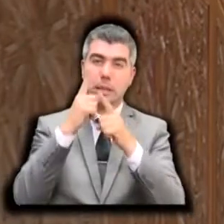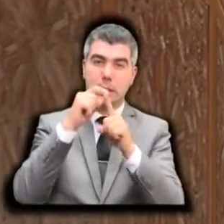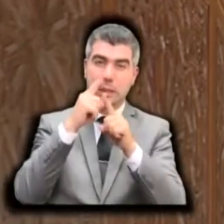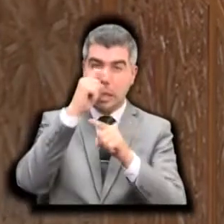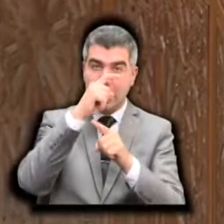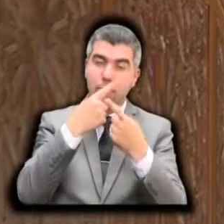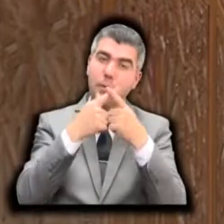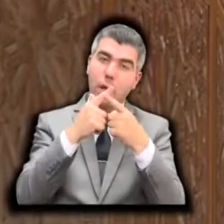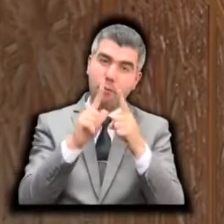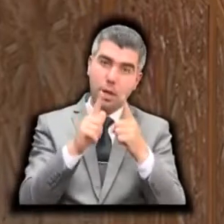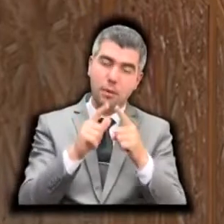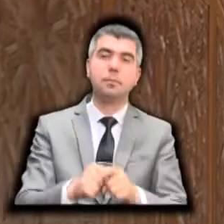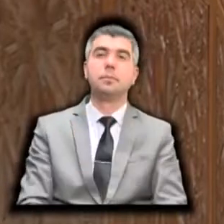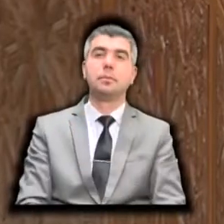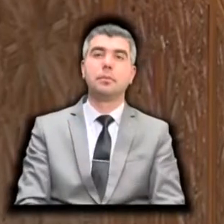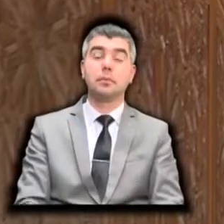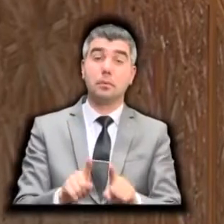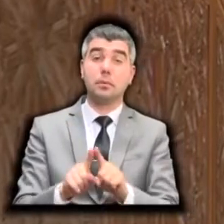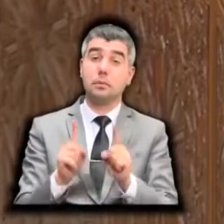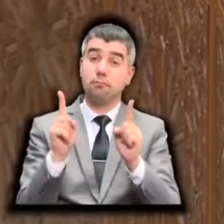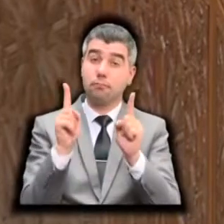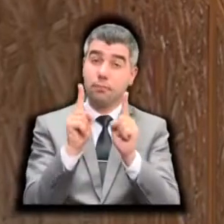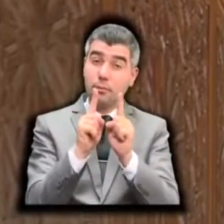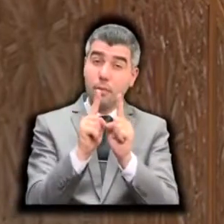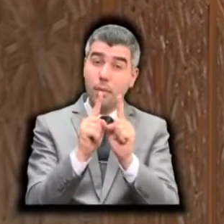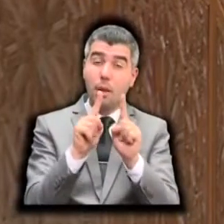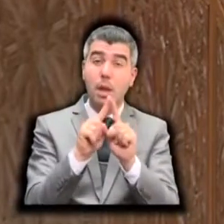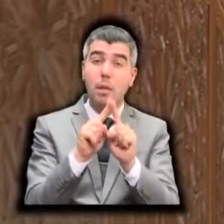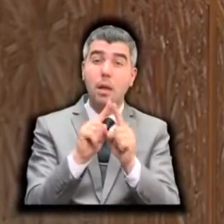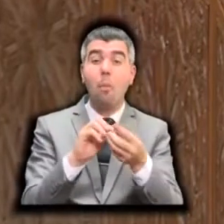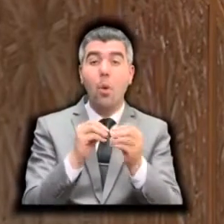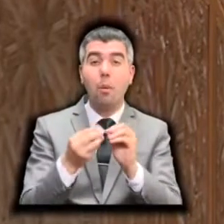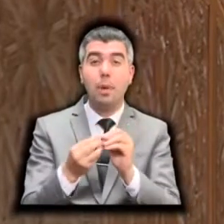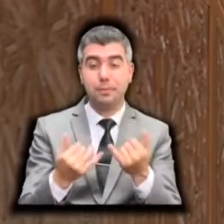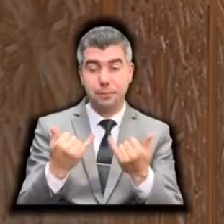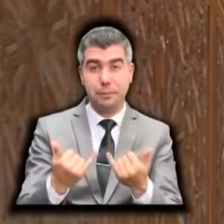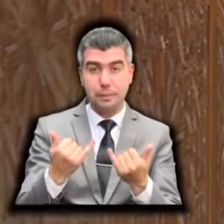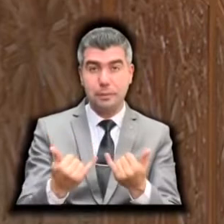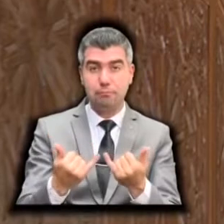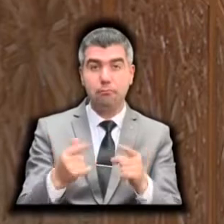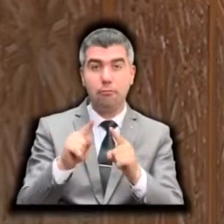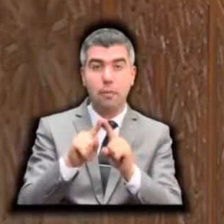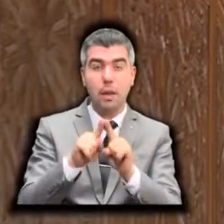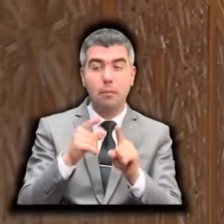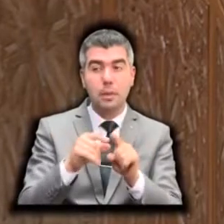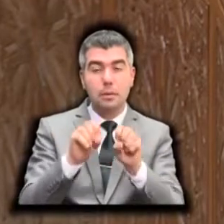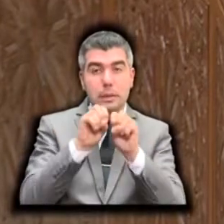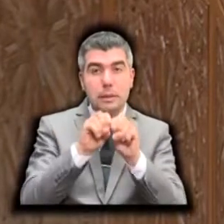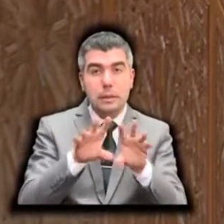المكاسب وكذلك نقلصوا واحد الاشكالات اللي كاينه بيئيه على المستوى الترابي. غادي